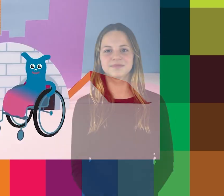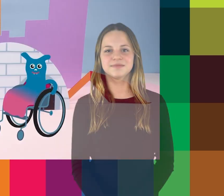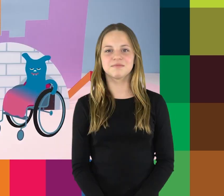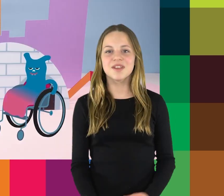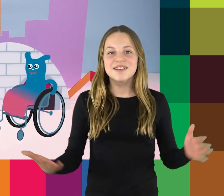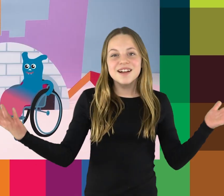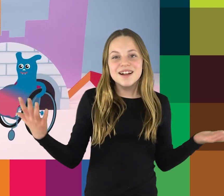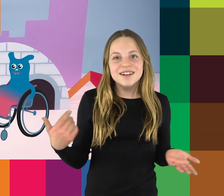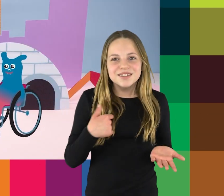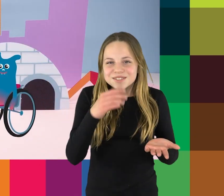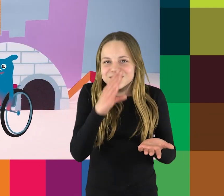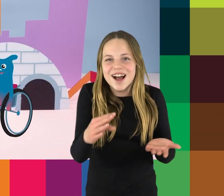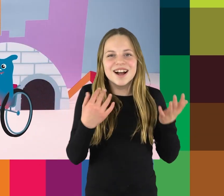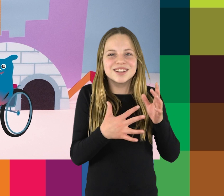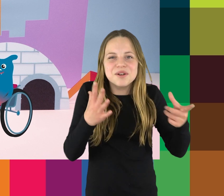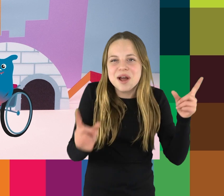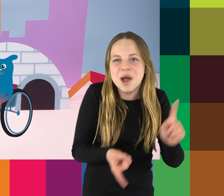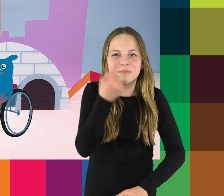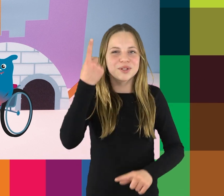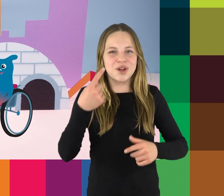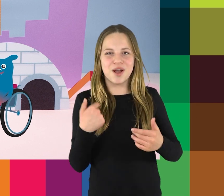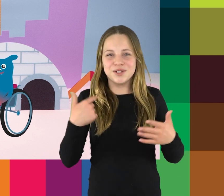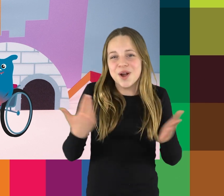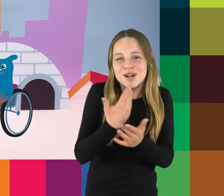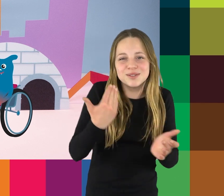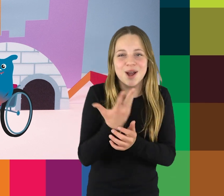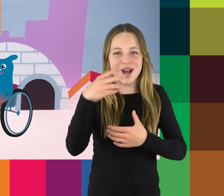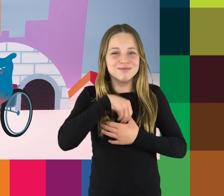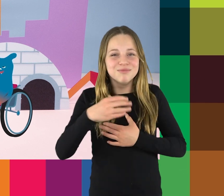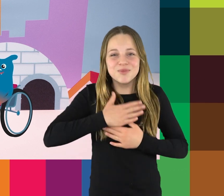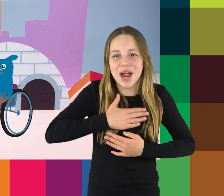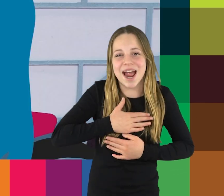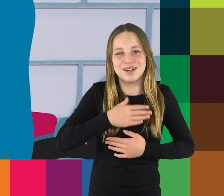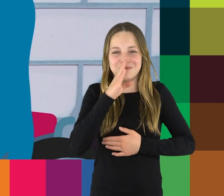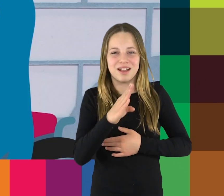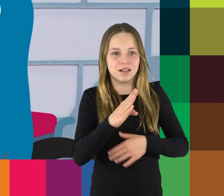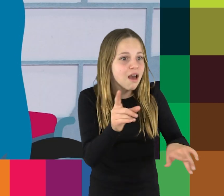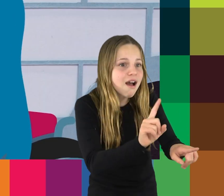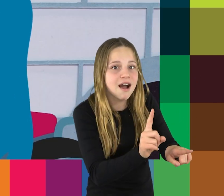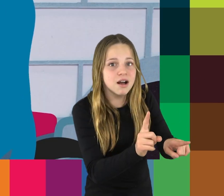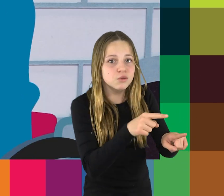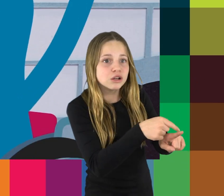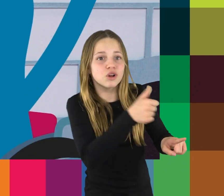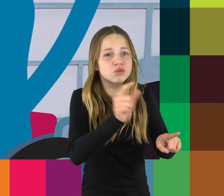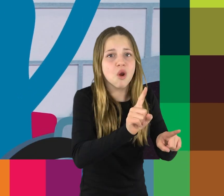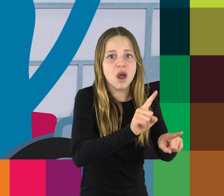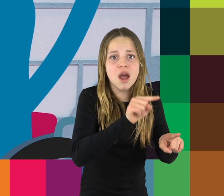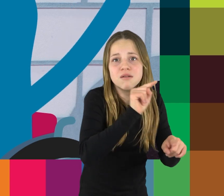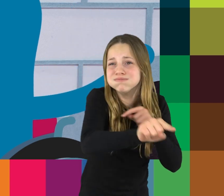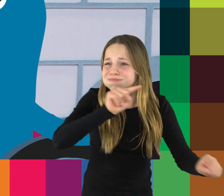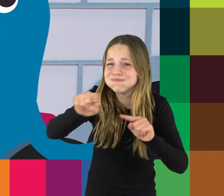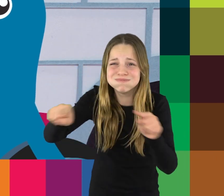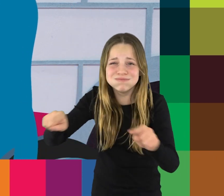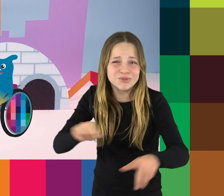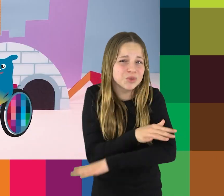Tous ces droits sont très importants. Je suis contente de les avoir. Oui, mais ils ne sont pas que pour toi. Tous les enfants